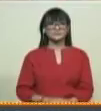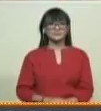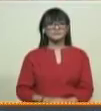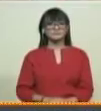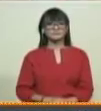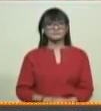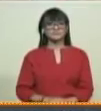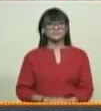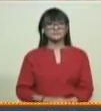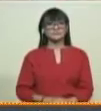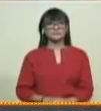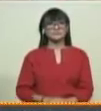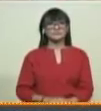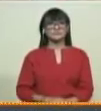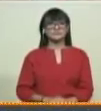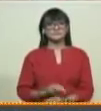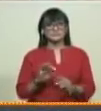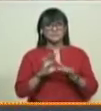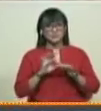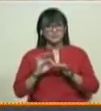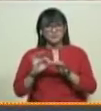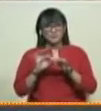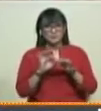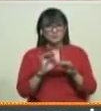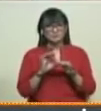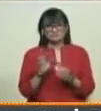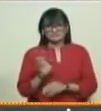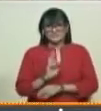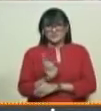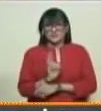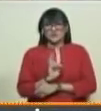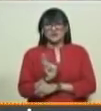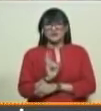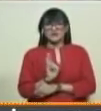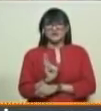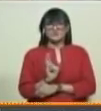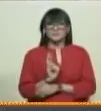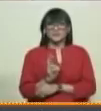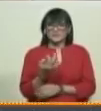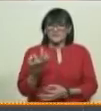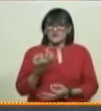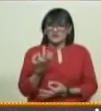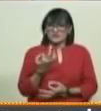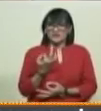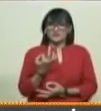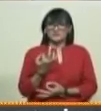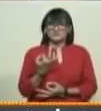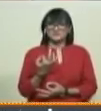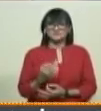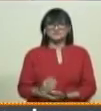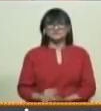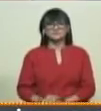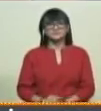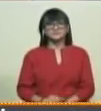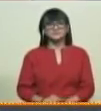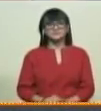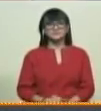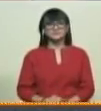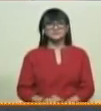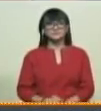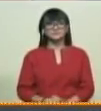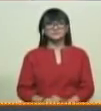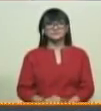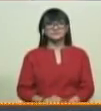desarrollado con velocidad y profundidad. Son relaciones de verdad. Aramızdaki ilişkiler